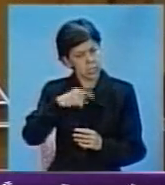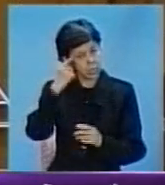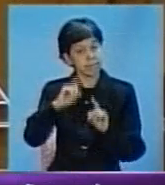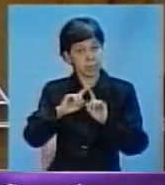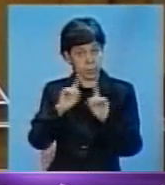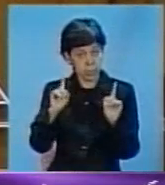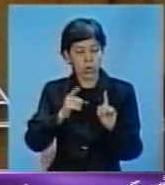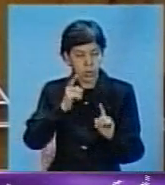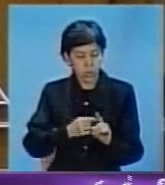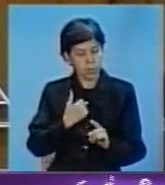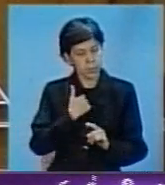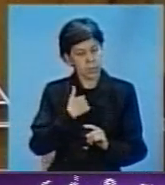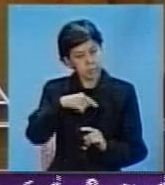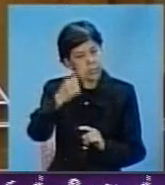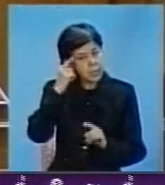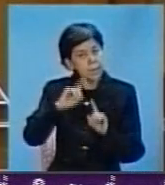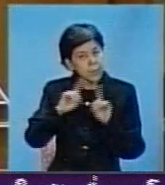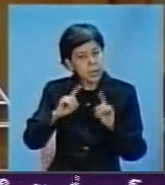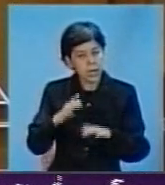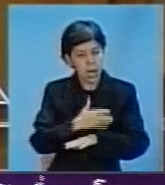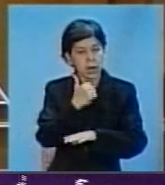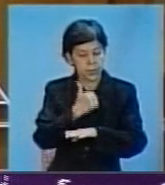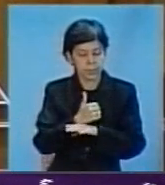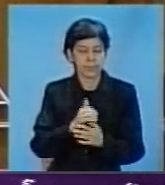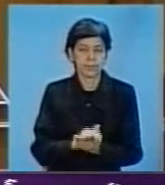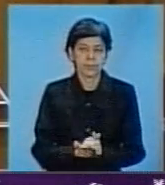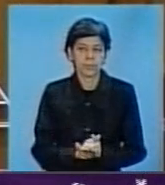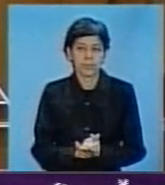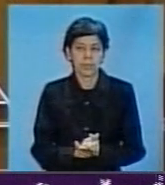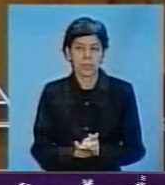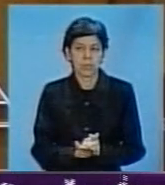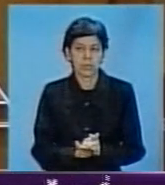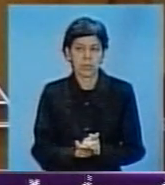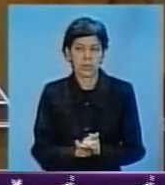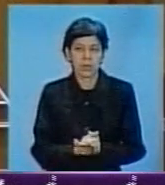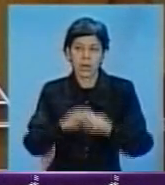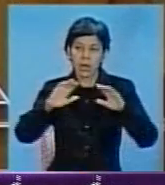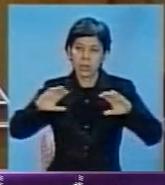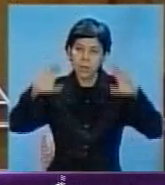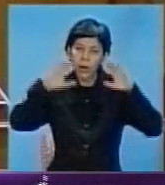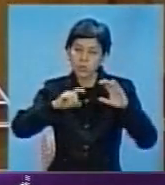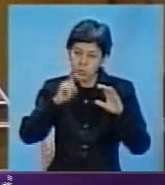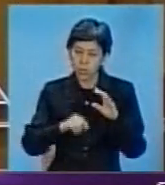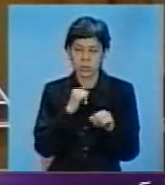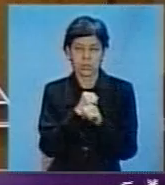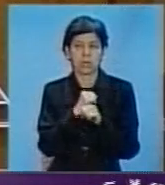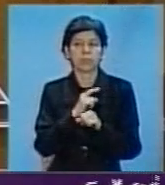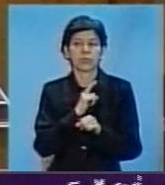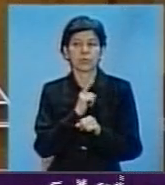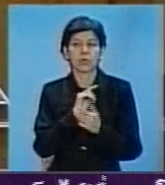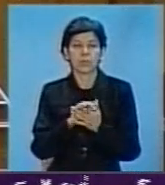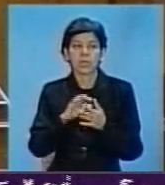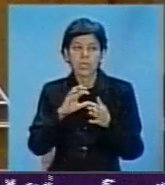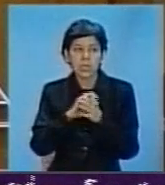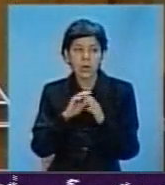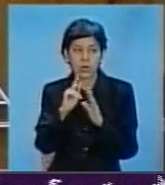างกันเนี่ยต้องมีที่ยืนบนเวทีการเมืองเพียงแต่ว่าสิ่งที่รัฐบาลจำเป็นจะต้องทำ